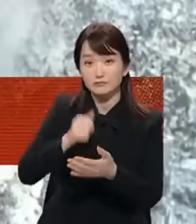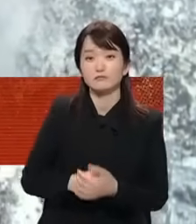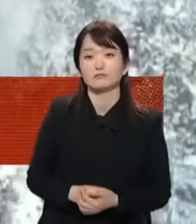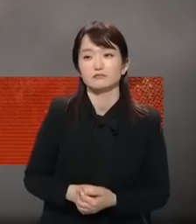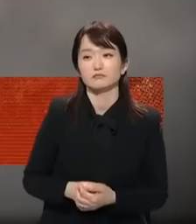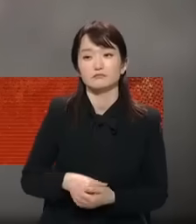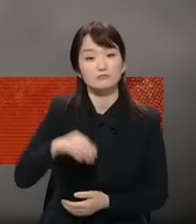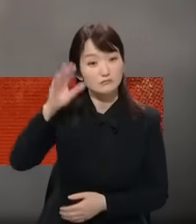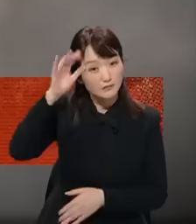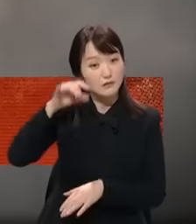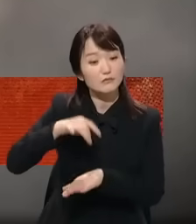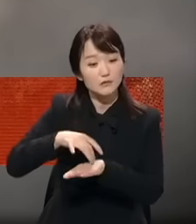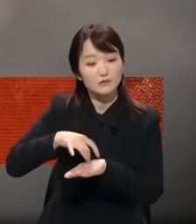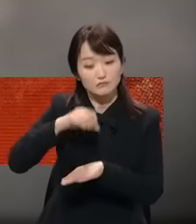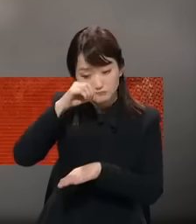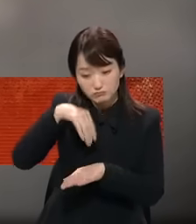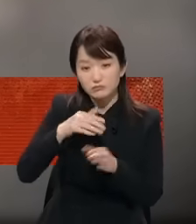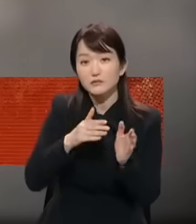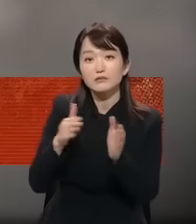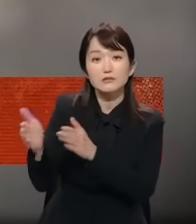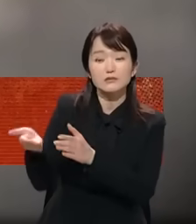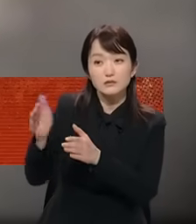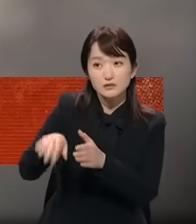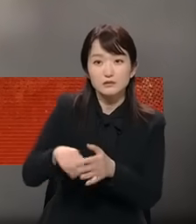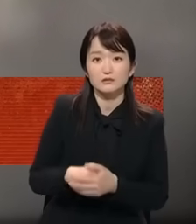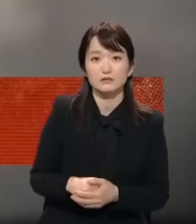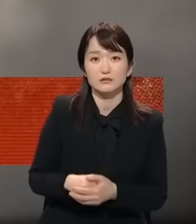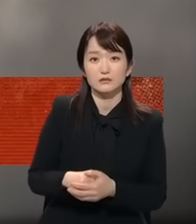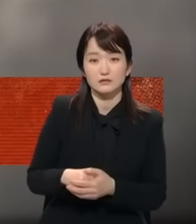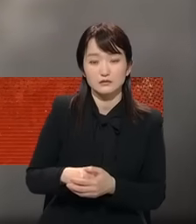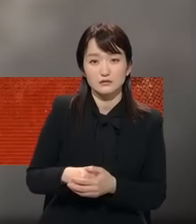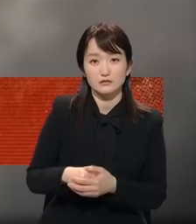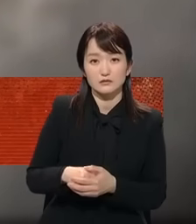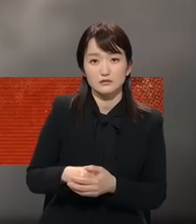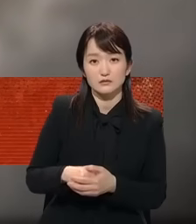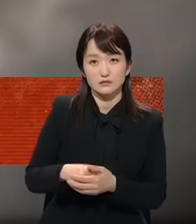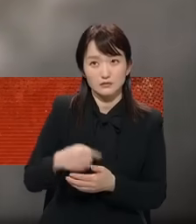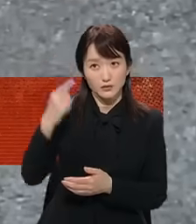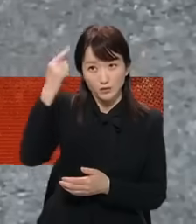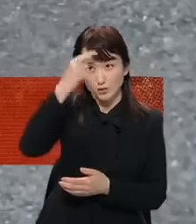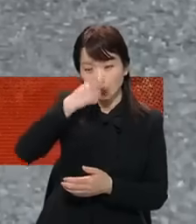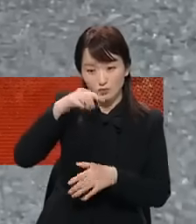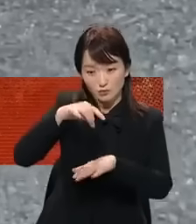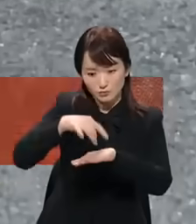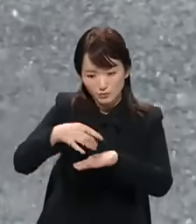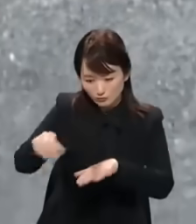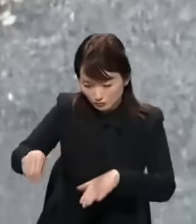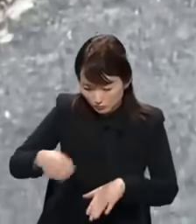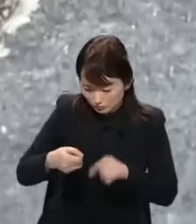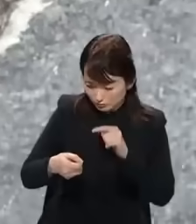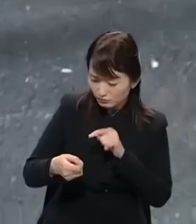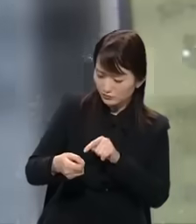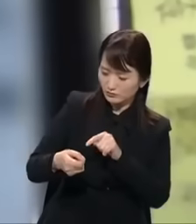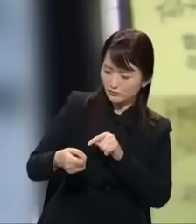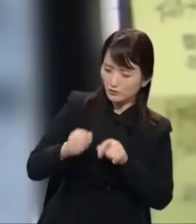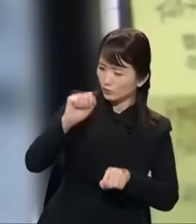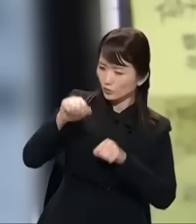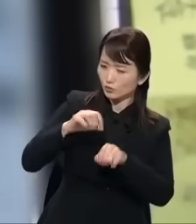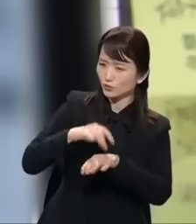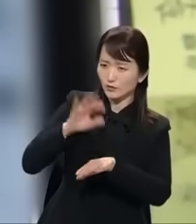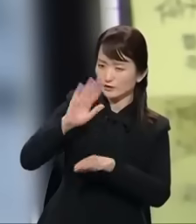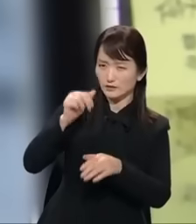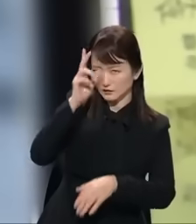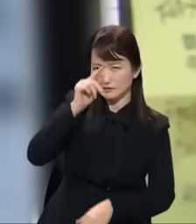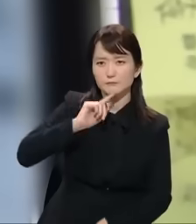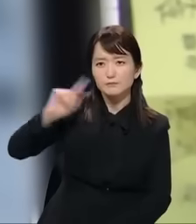뭐 개뼈 개 거니 하고 넘기려고 했는데 그 해골이 나왔는데 아무리 봐도 동물의 것은 아니었다는 거죠 결국 경찰 신고를 했고요이